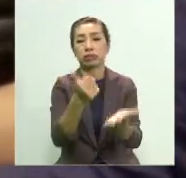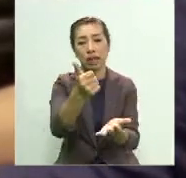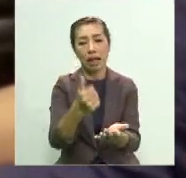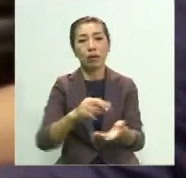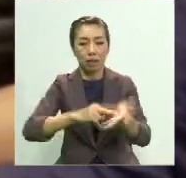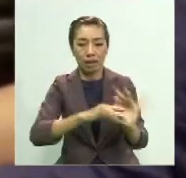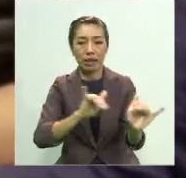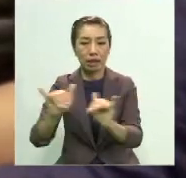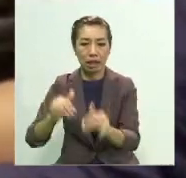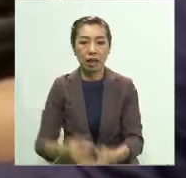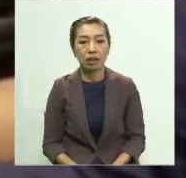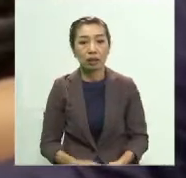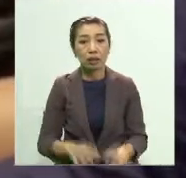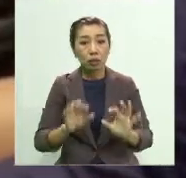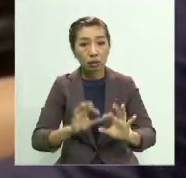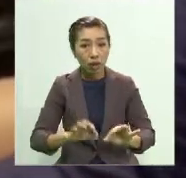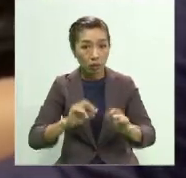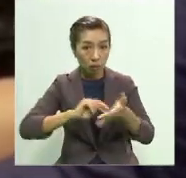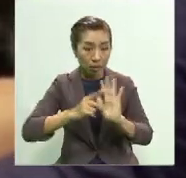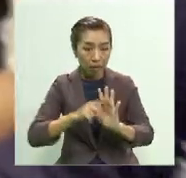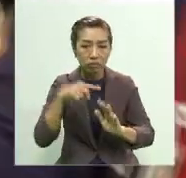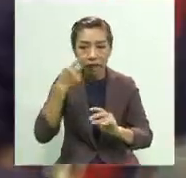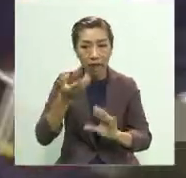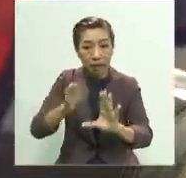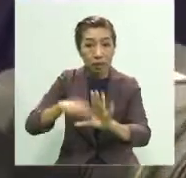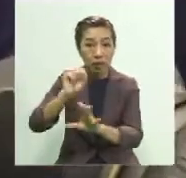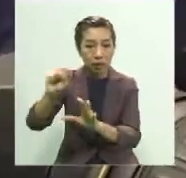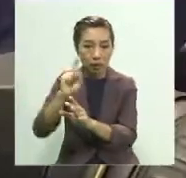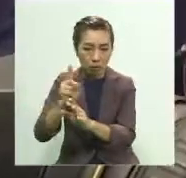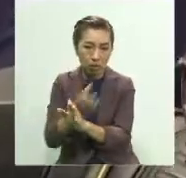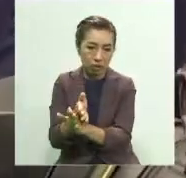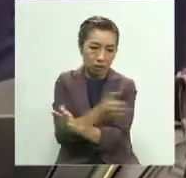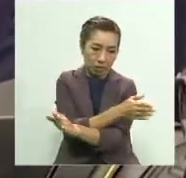ครสอส อต้องเป็นสมาชิกแล้วก็90วันก่อนวันเลือกตั้ง